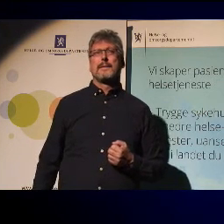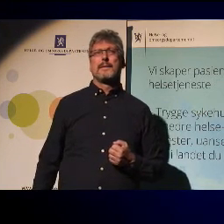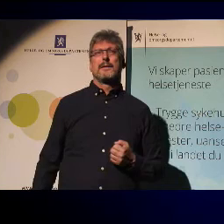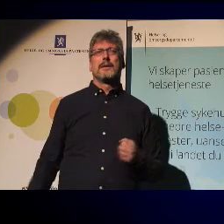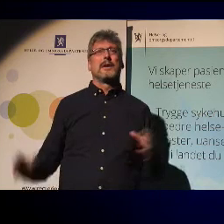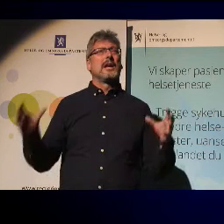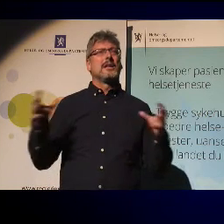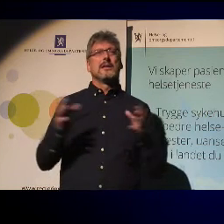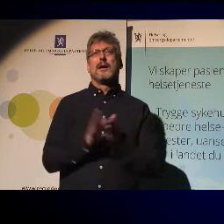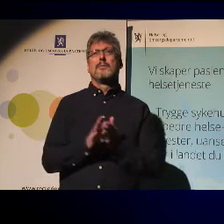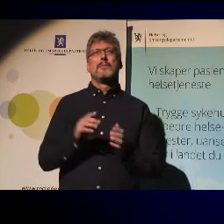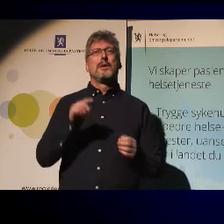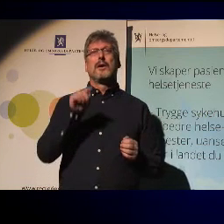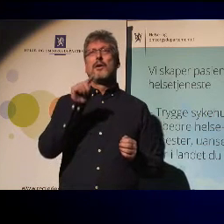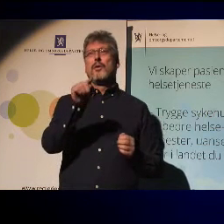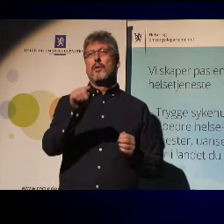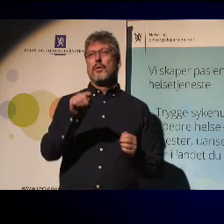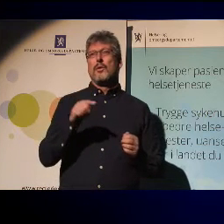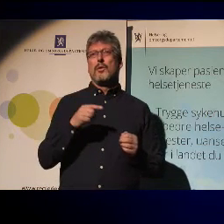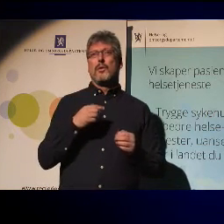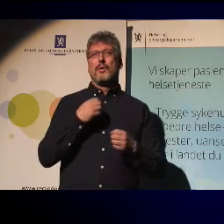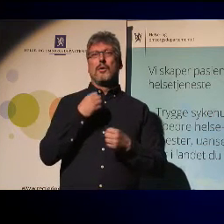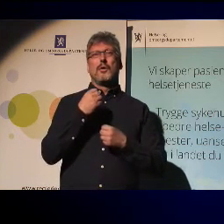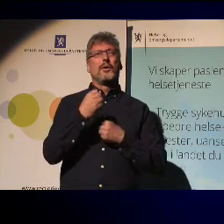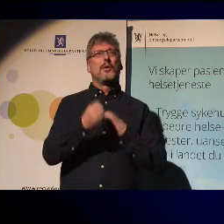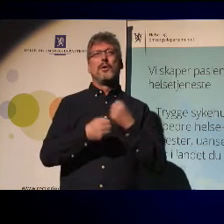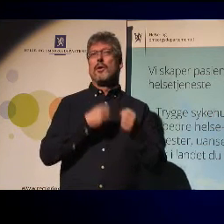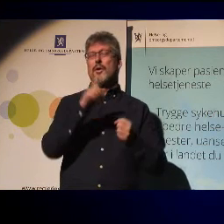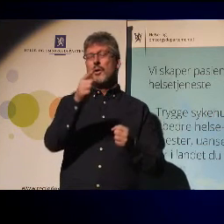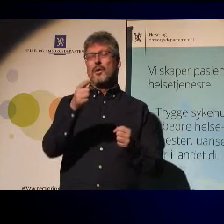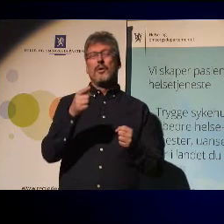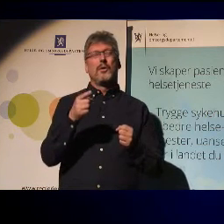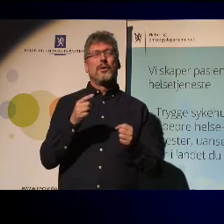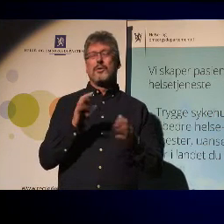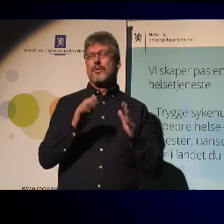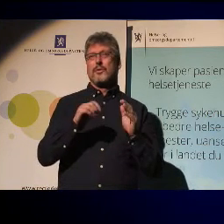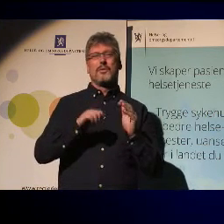Nu livet var en fest om mig.